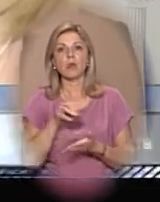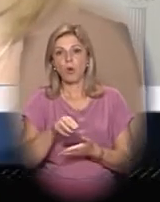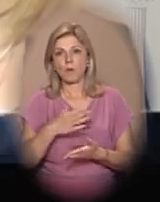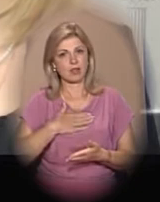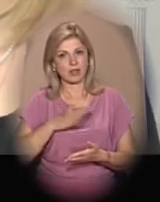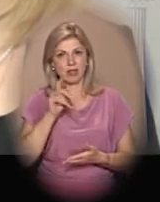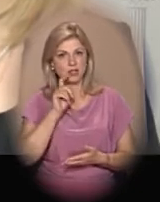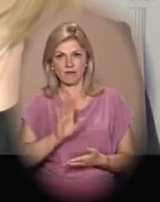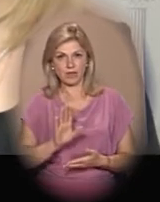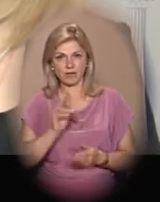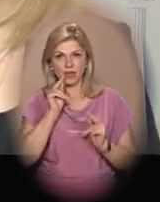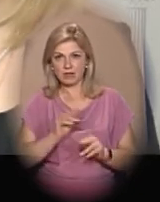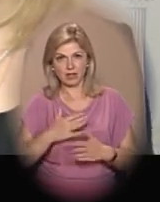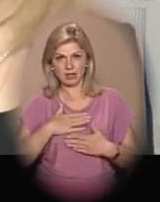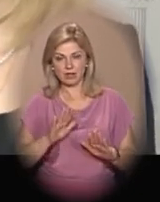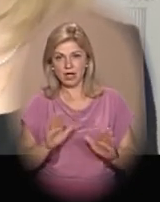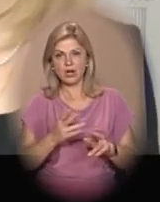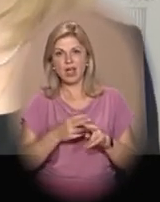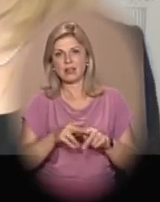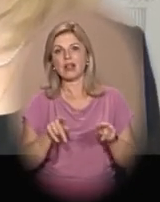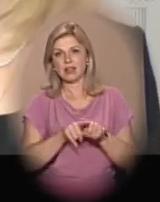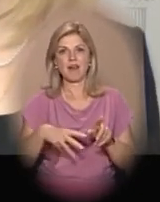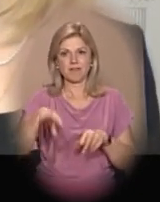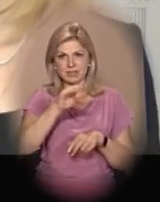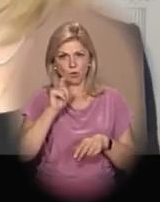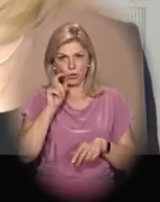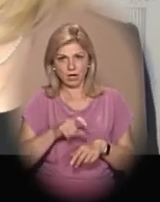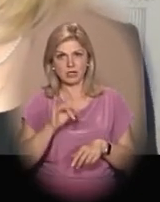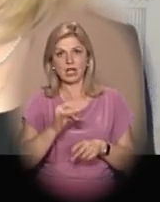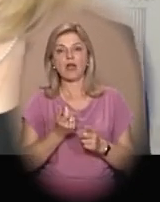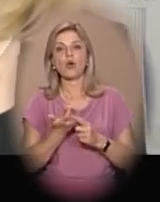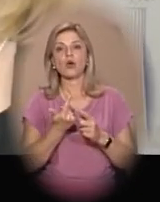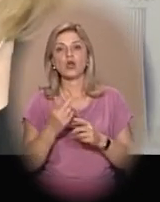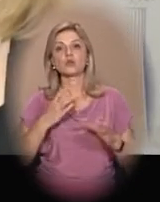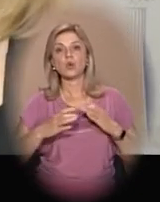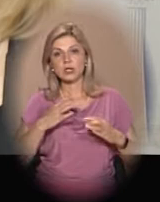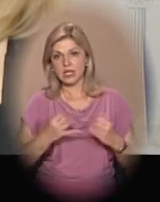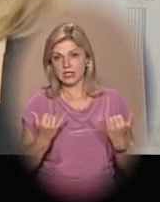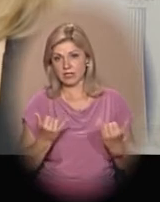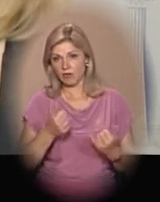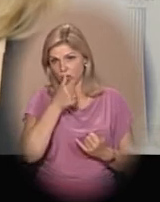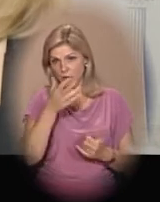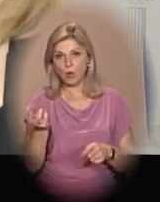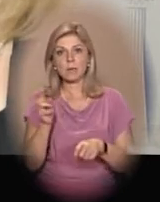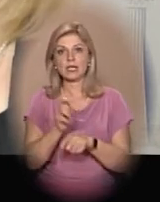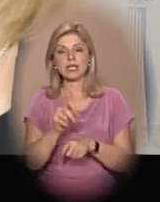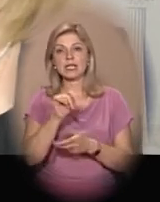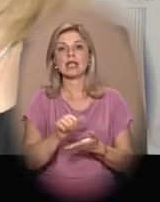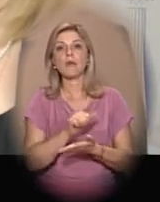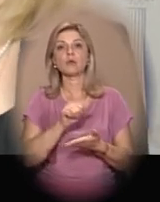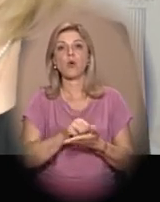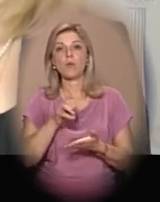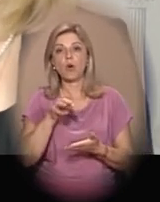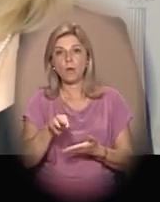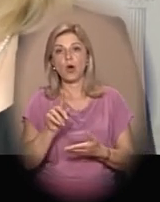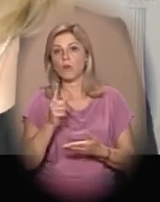в країні. І з'ясували, що велика кількість студентів сьогодні не може прийти за дипломами, тому що вони